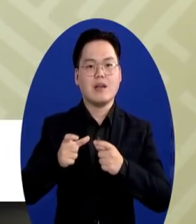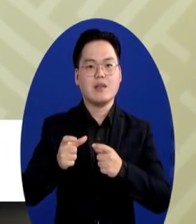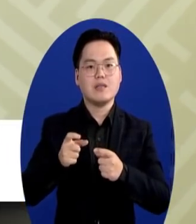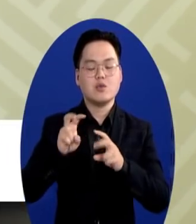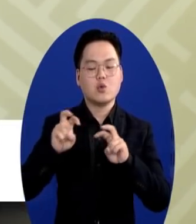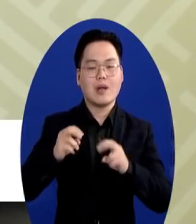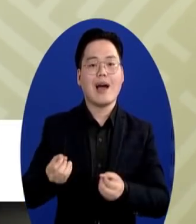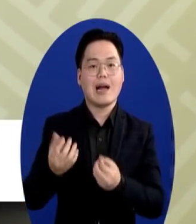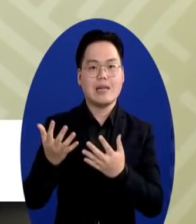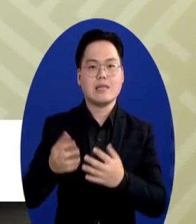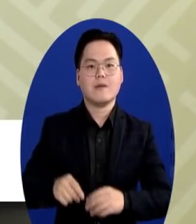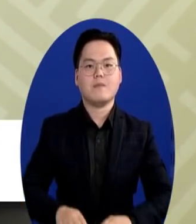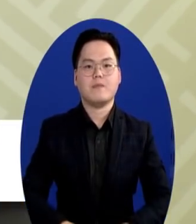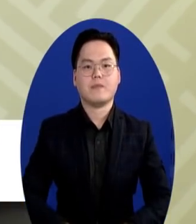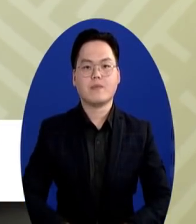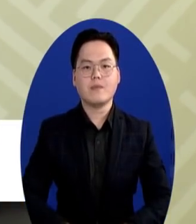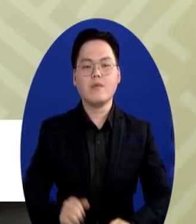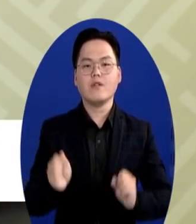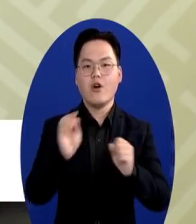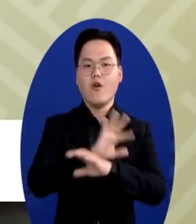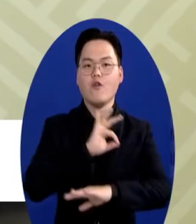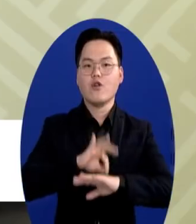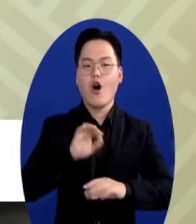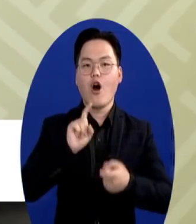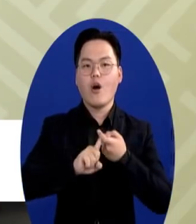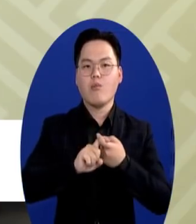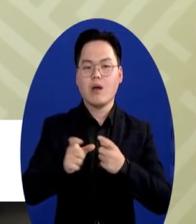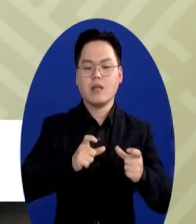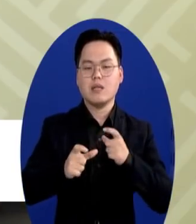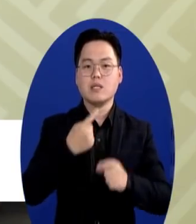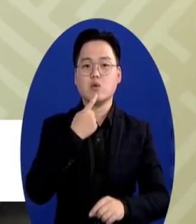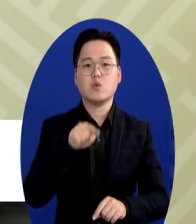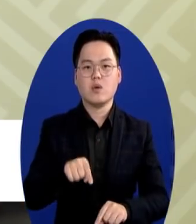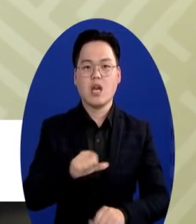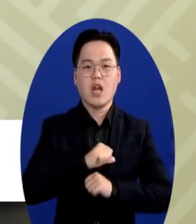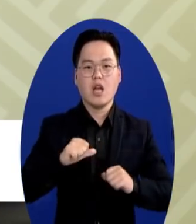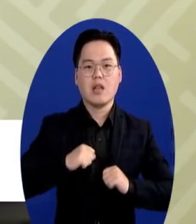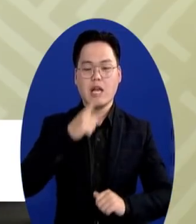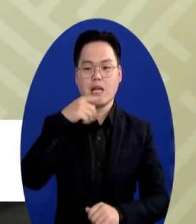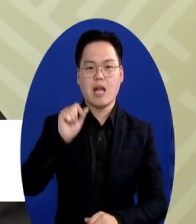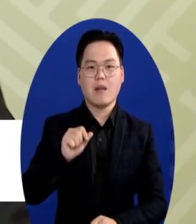байгаа. Тийм учраас энэ цар тахлын үед эдийн засаг хямарсан үед иргэдийн орлого буурсан үед